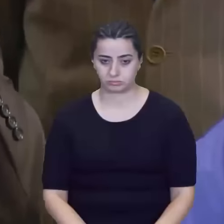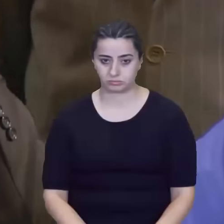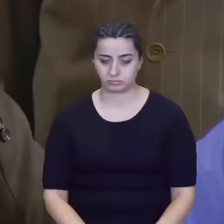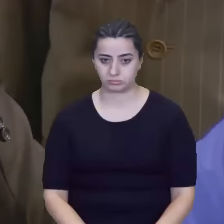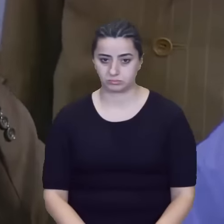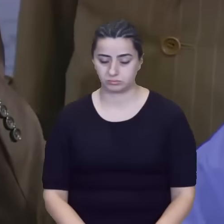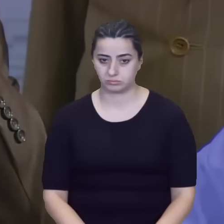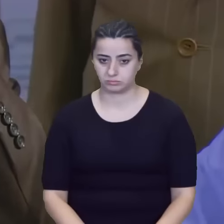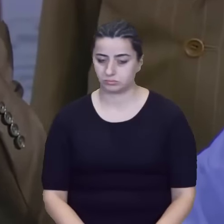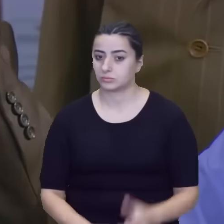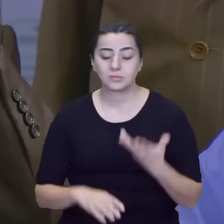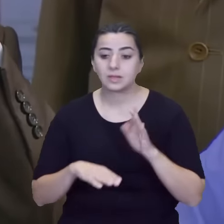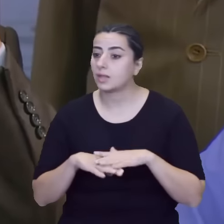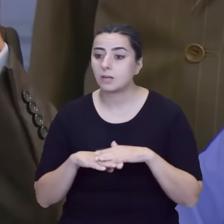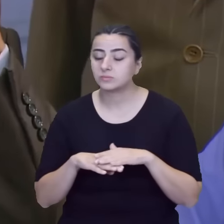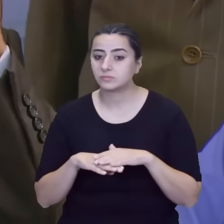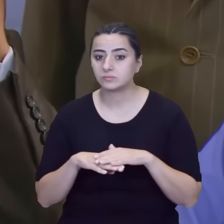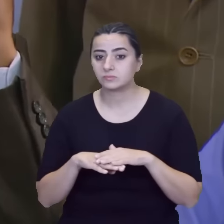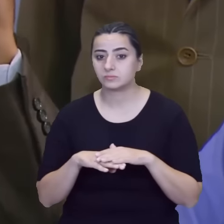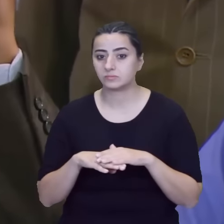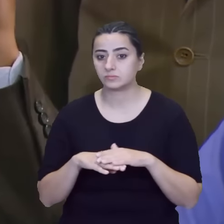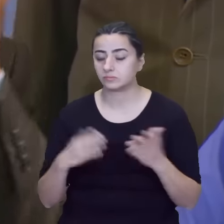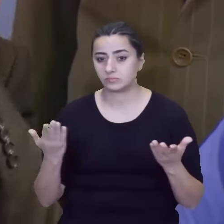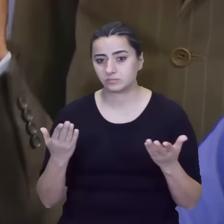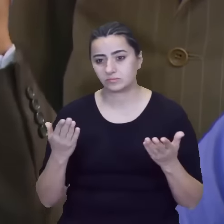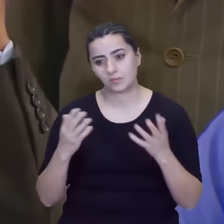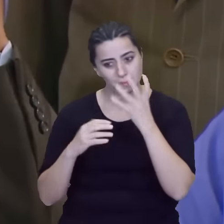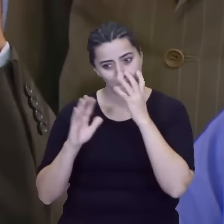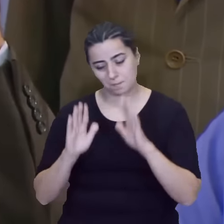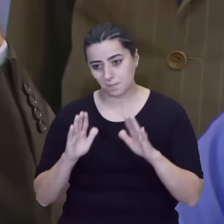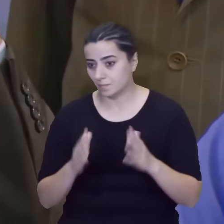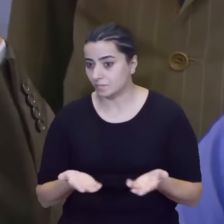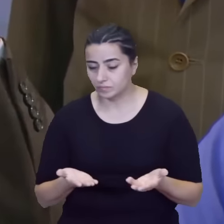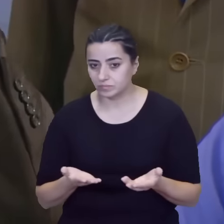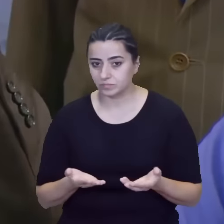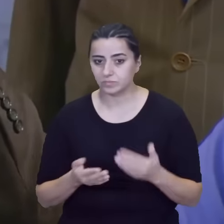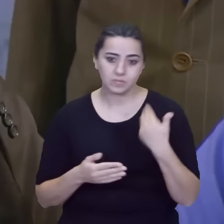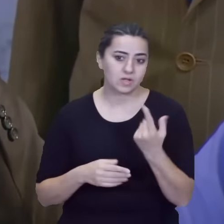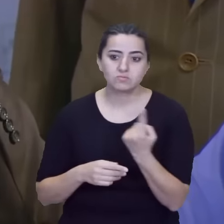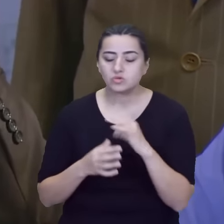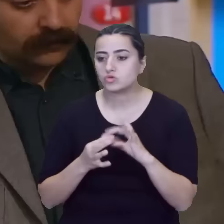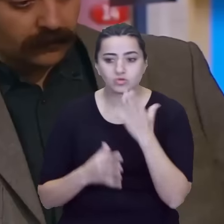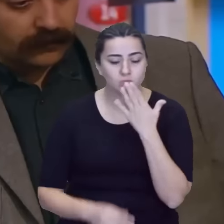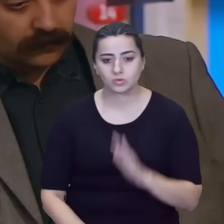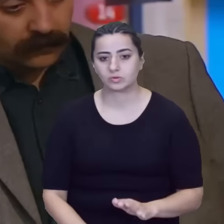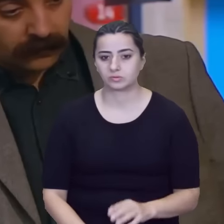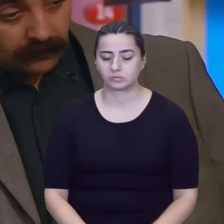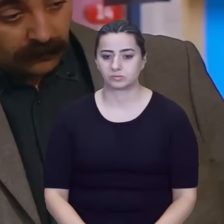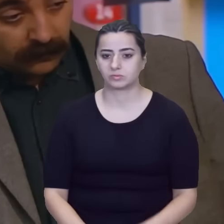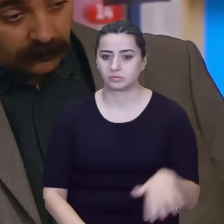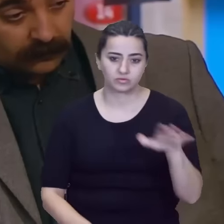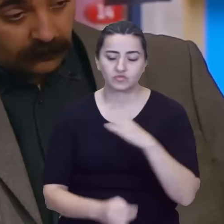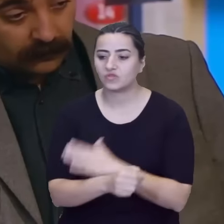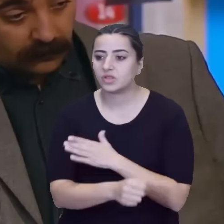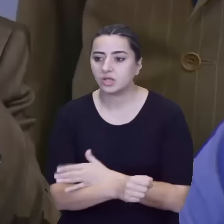O zaman efendim ne yapacağız biz? Yayını bekleyeceğiz. Yani başka yapacak bir şey kalmıyor. Fakat